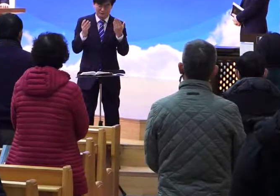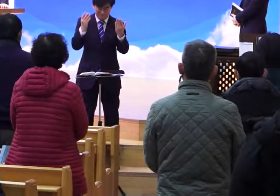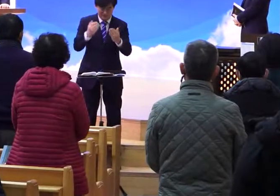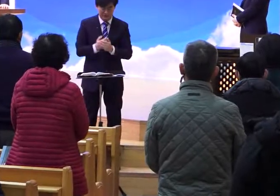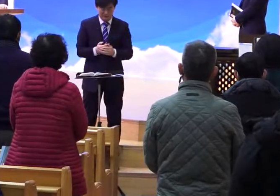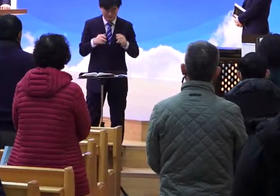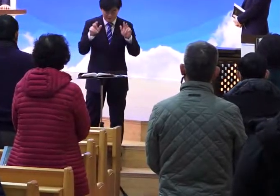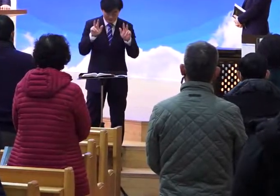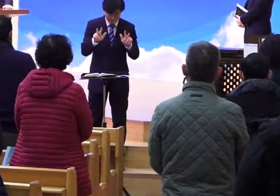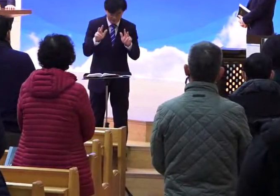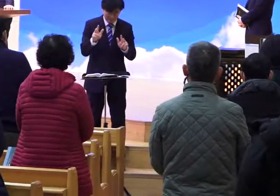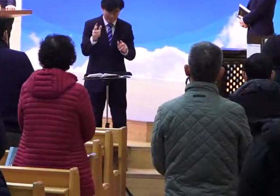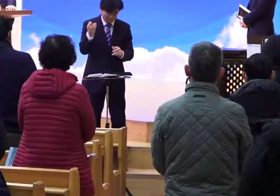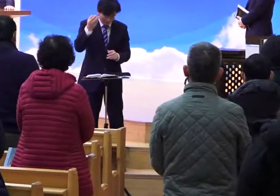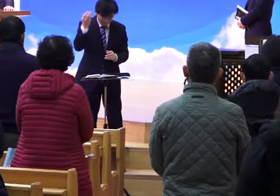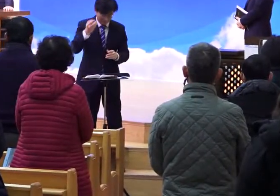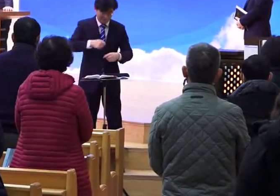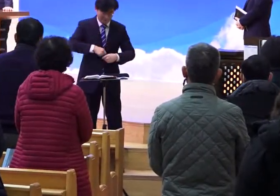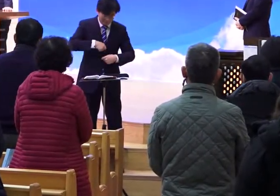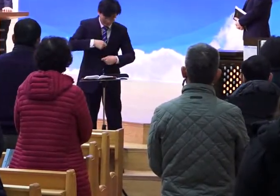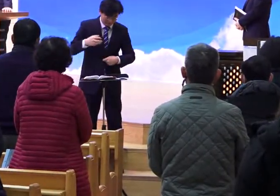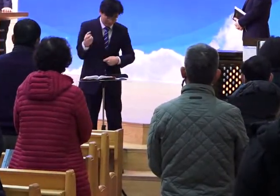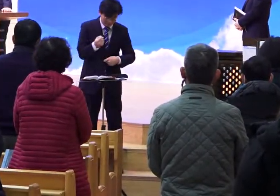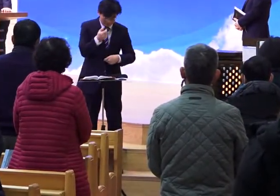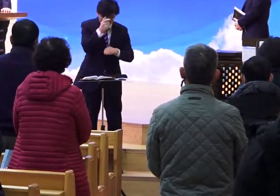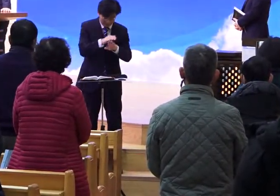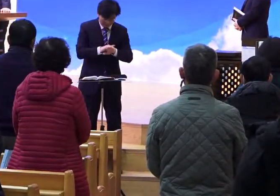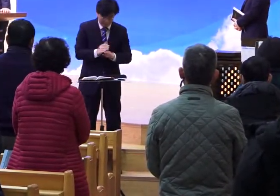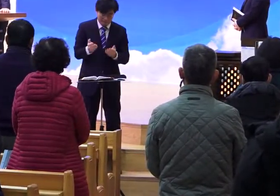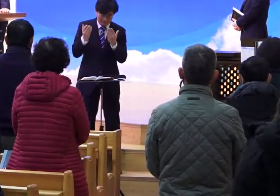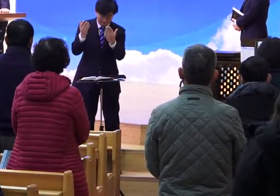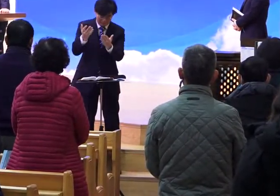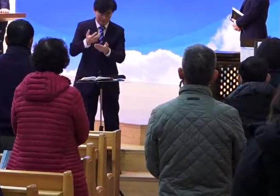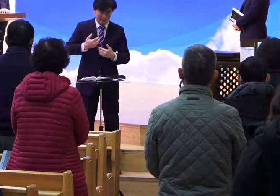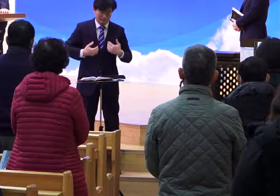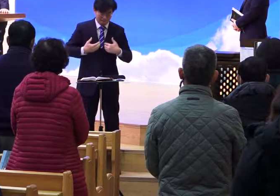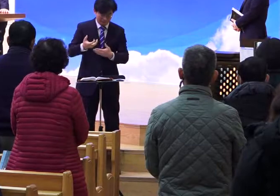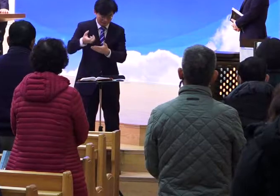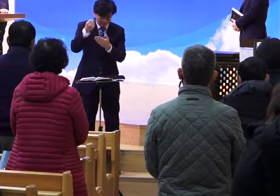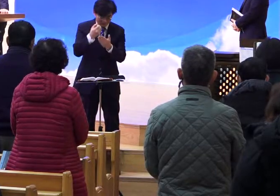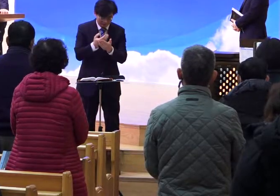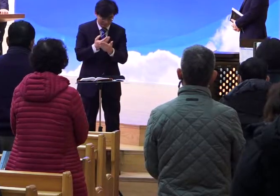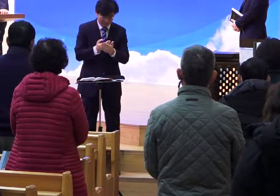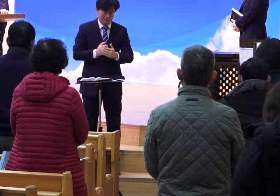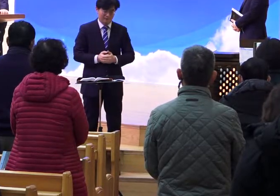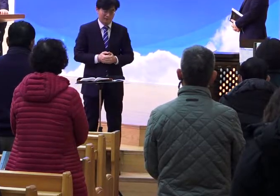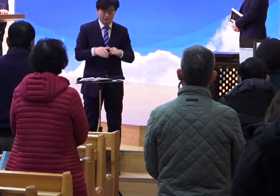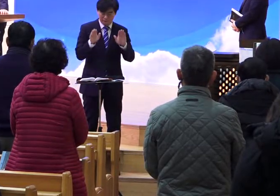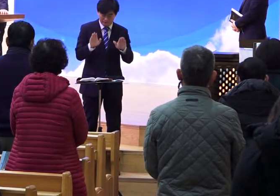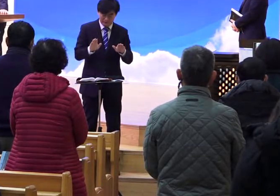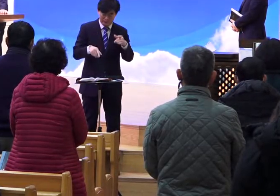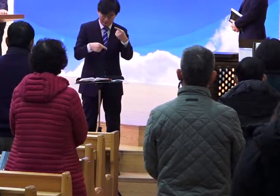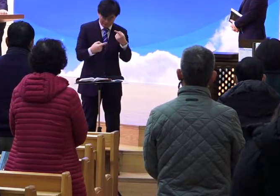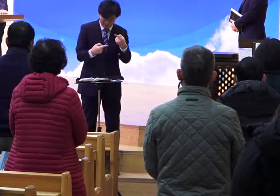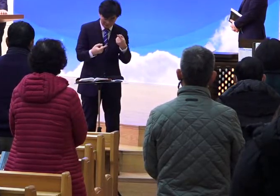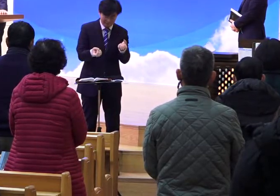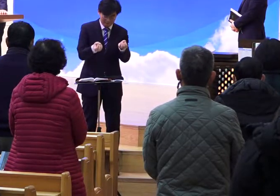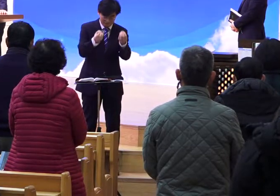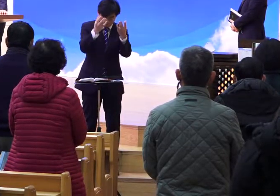시간 영과 진리로 드리는 우리의 예배를 받아 주옵소서. 이번 주에는 민족의 명절인 설날이